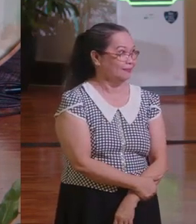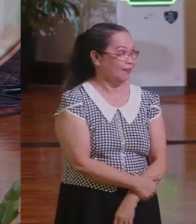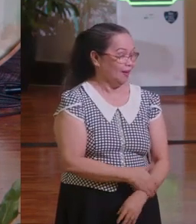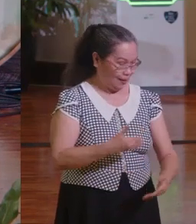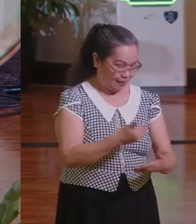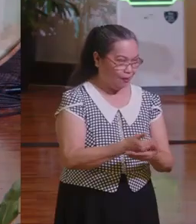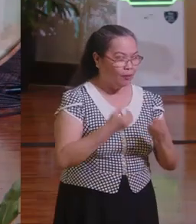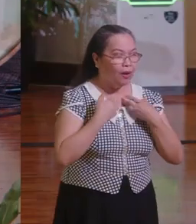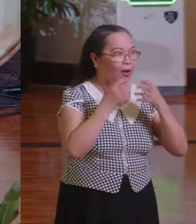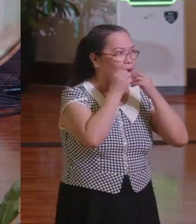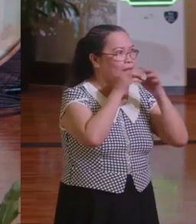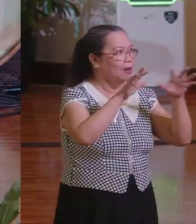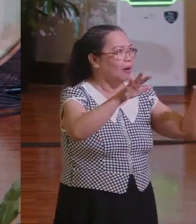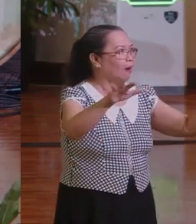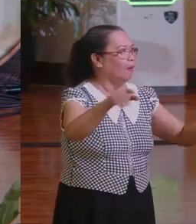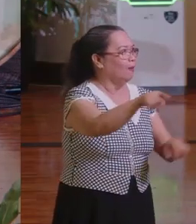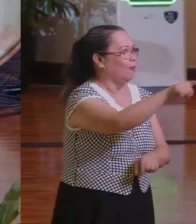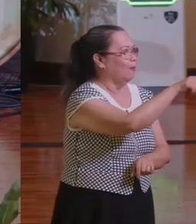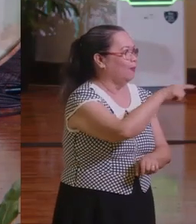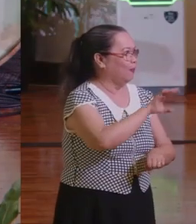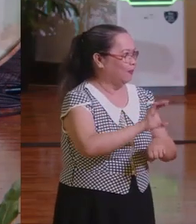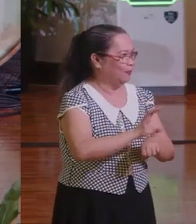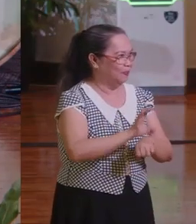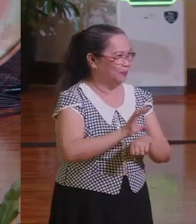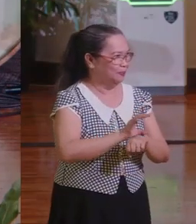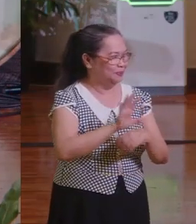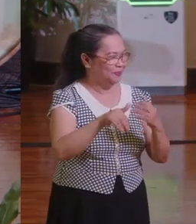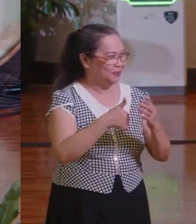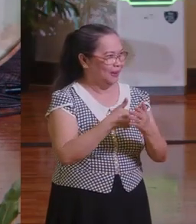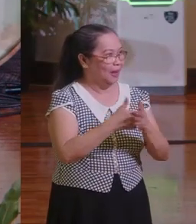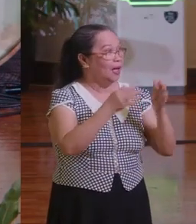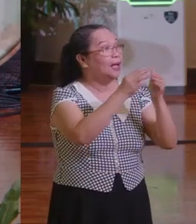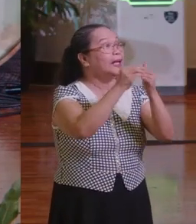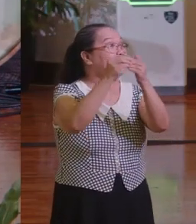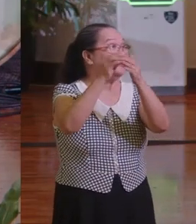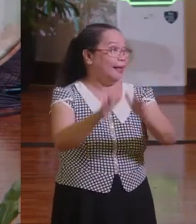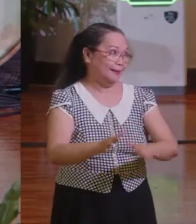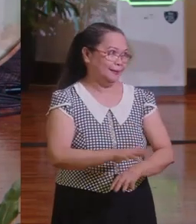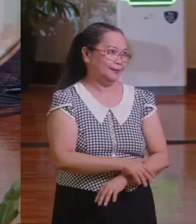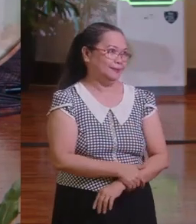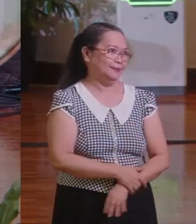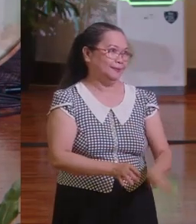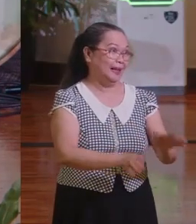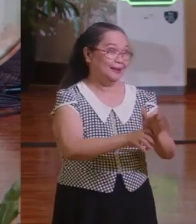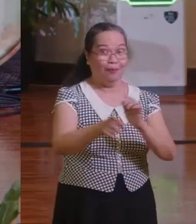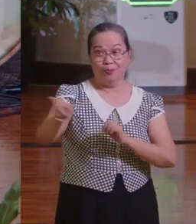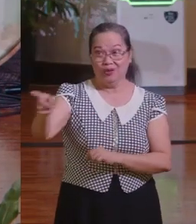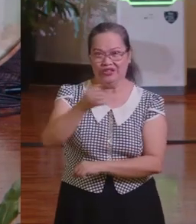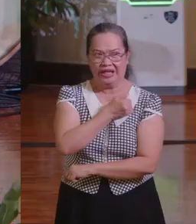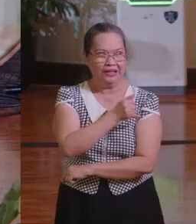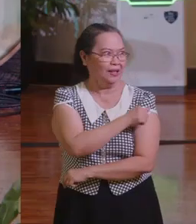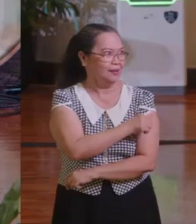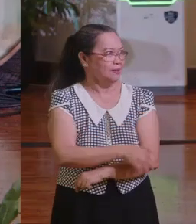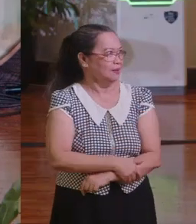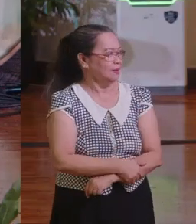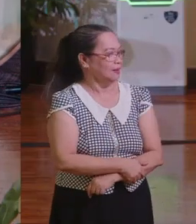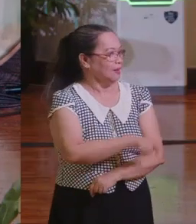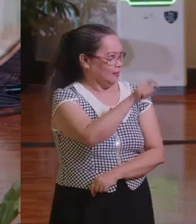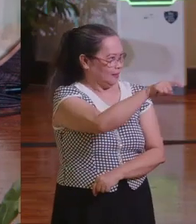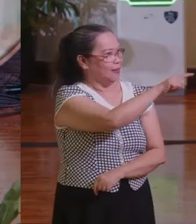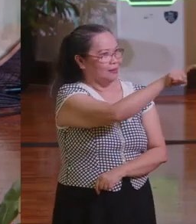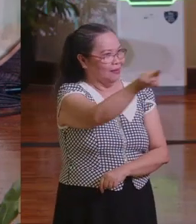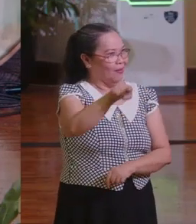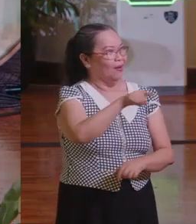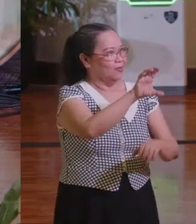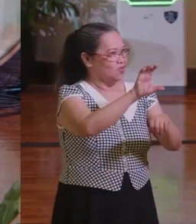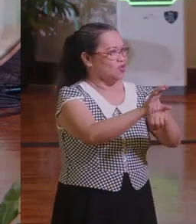sa church. Lalo na pagka ang nagkakasala ay isang leader. No? Kaya kailangan ng intervention ng church. At